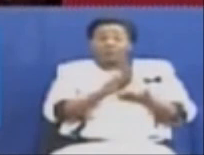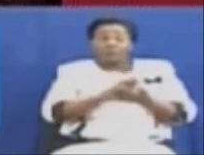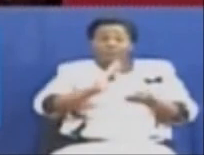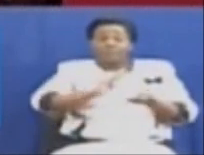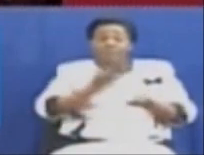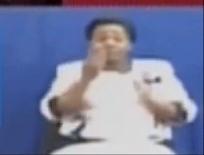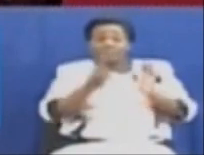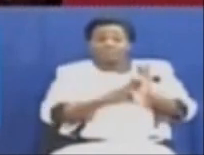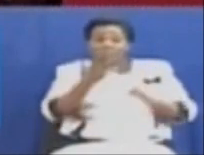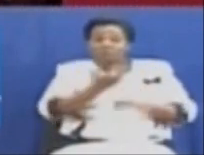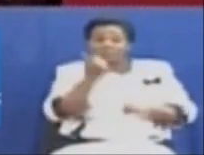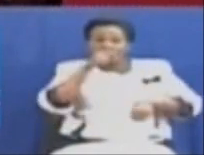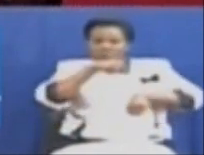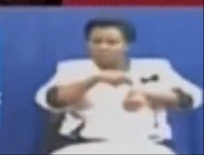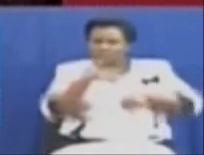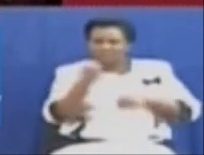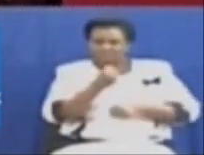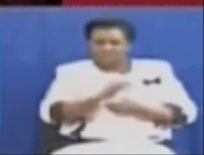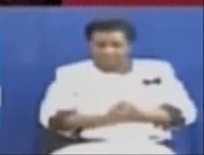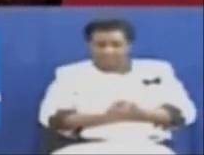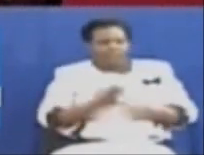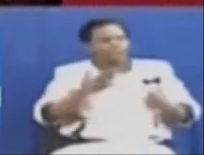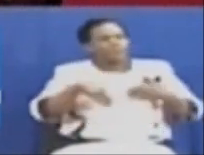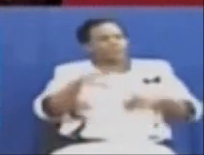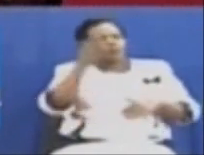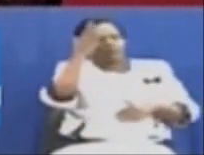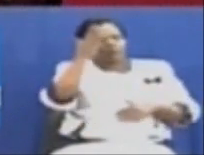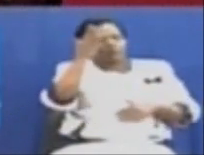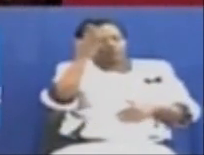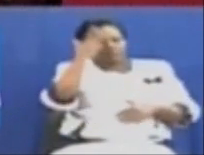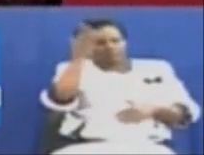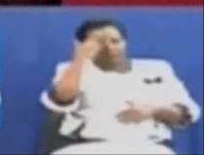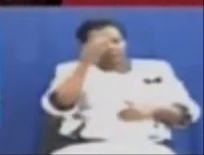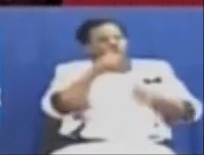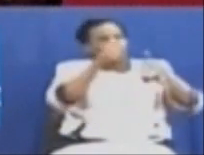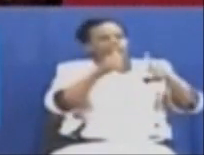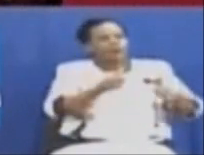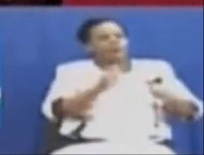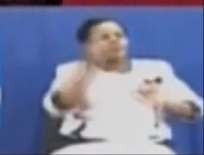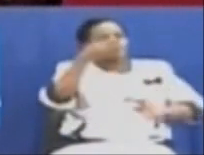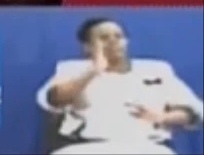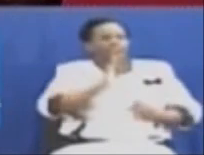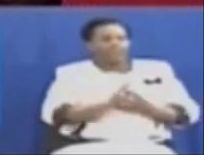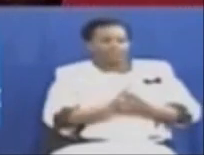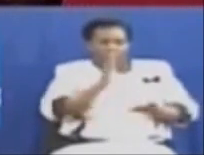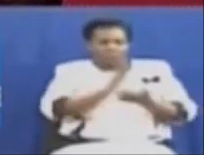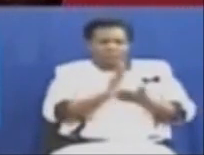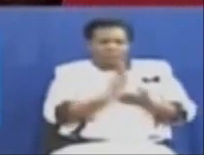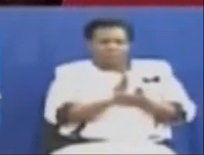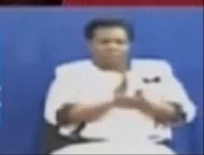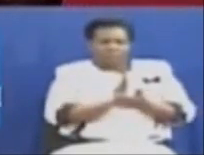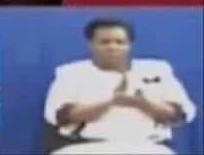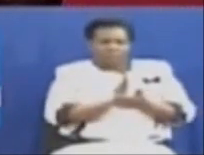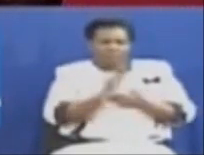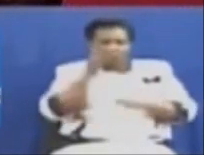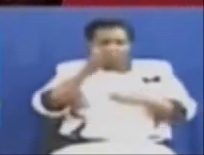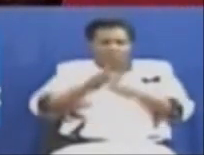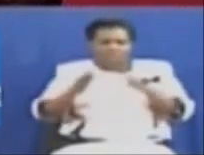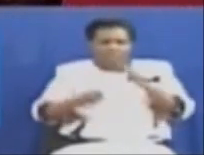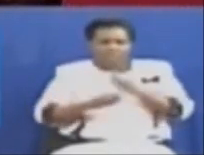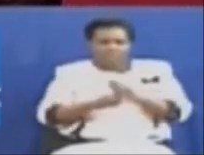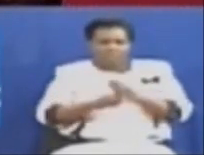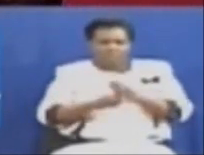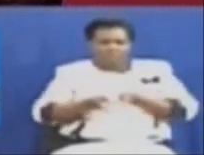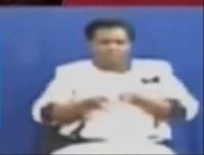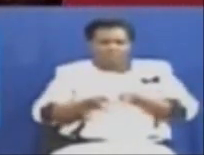Mheshimiwa Julius Kalanga, swali la nyongeza. Mheshimiwa Naibu Spika, nakushukuru kwa kunipa nafasi niulize